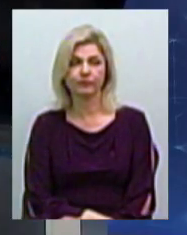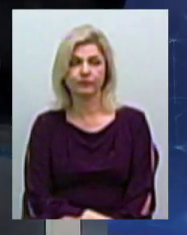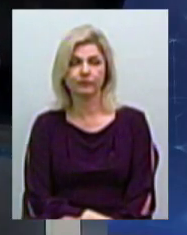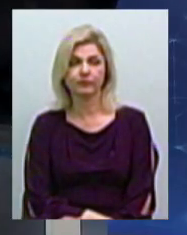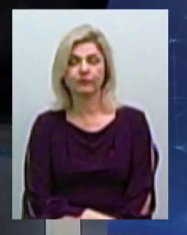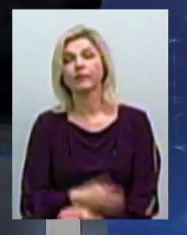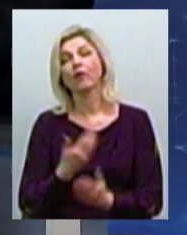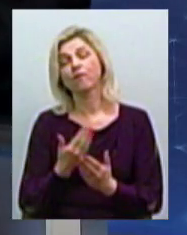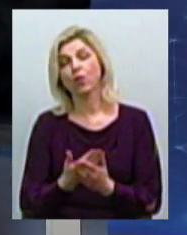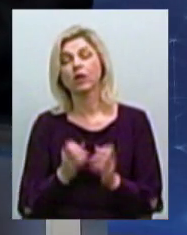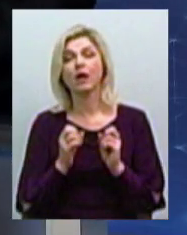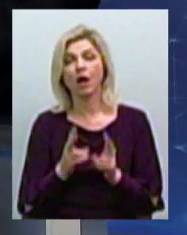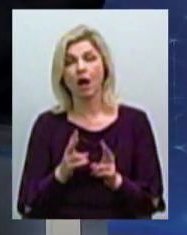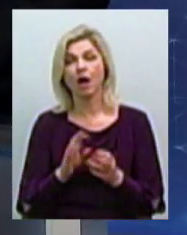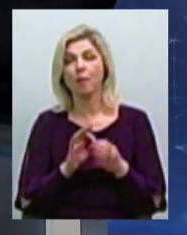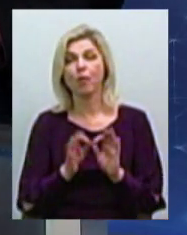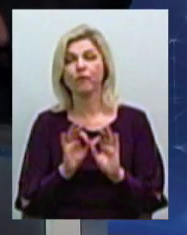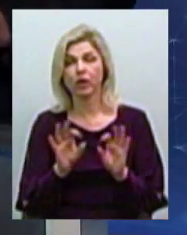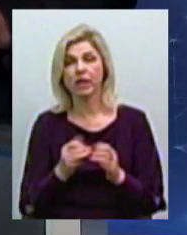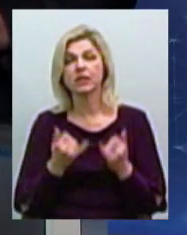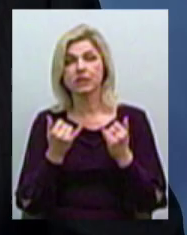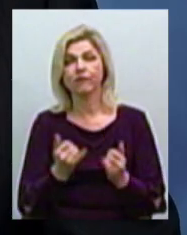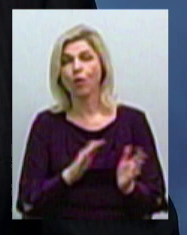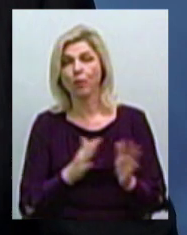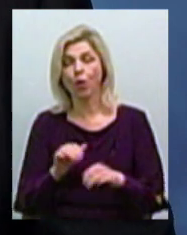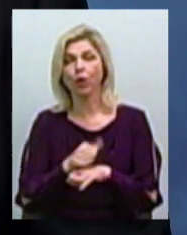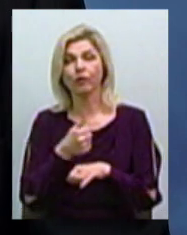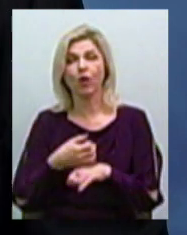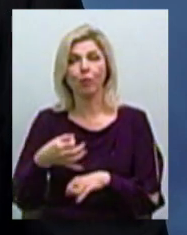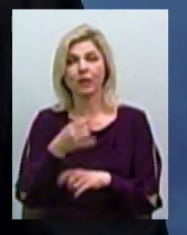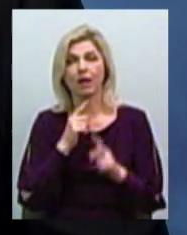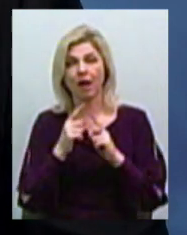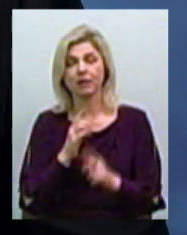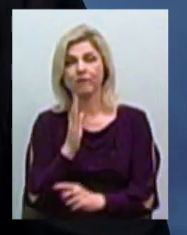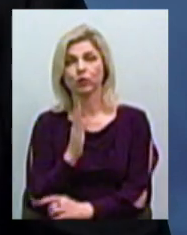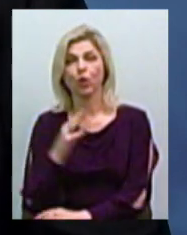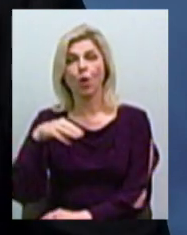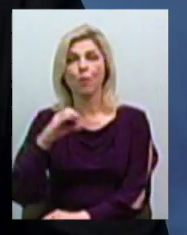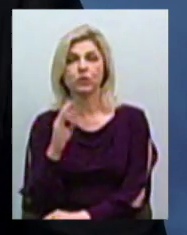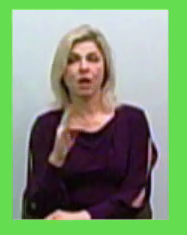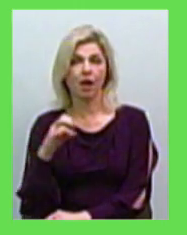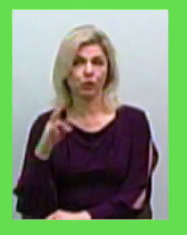І ось як, зокрема, прокоментувала сьогоднішні події голова обласної ради Вікторія Москаленко.